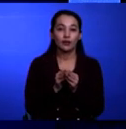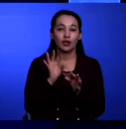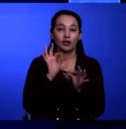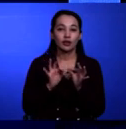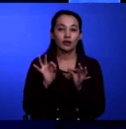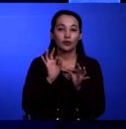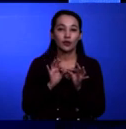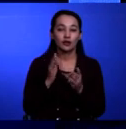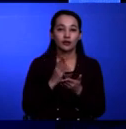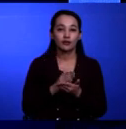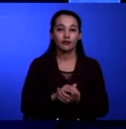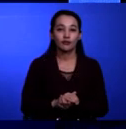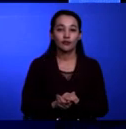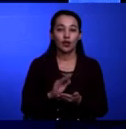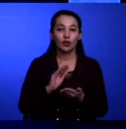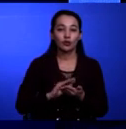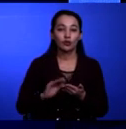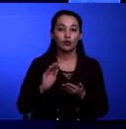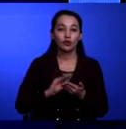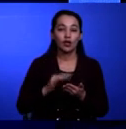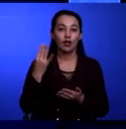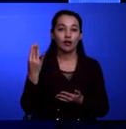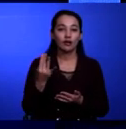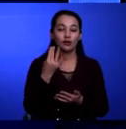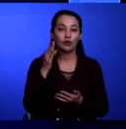tekshirib olasiz. Yozgan hikoyangizni